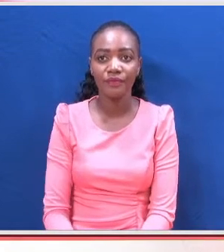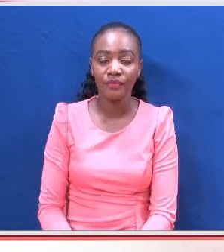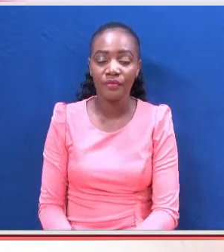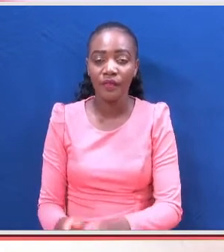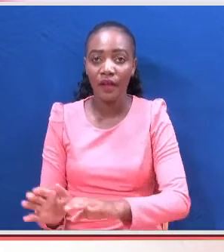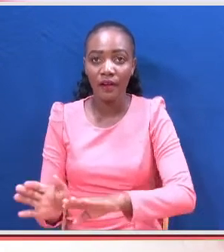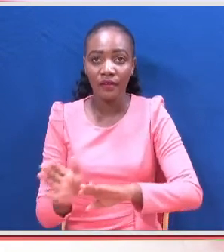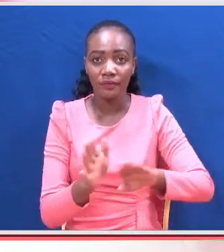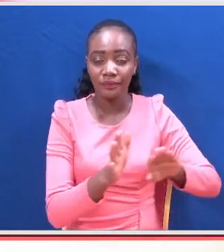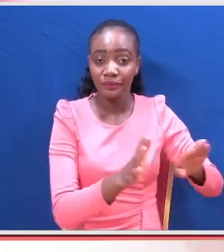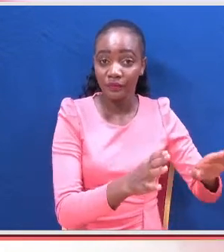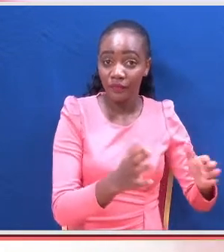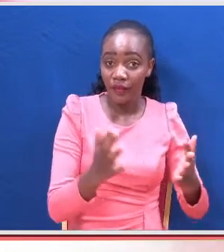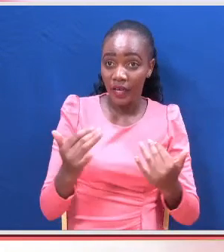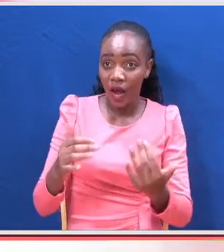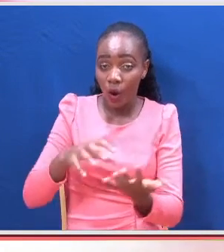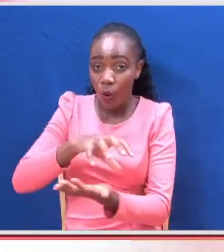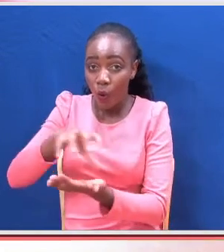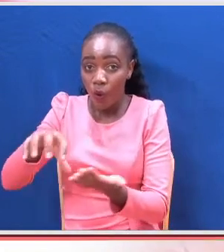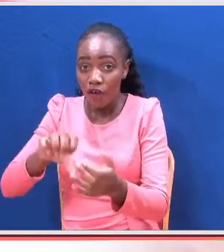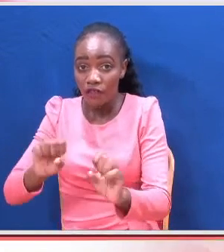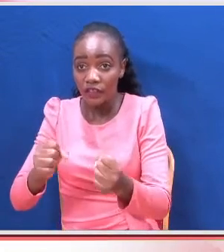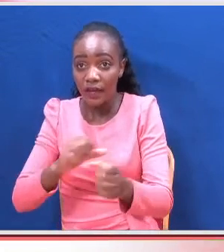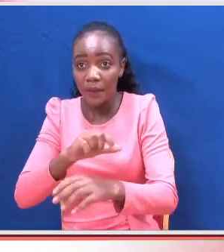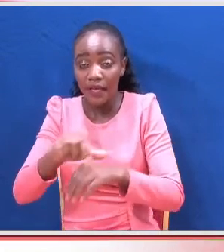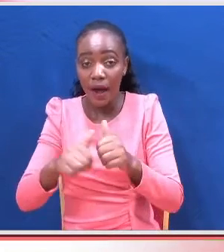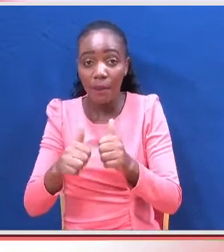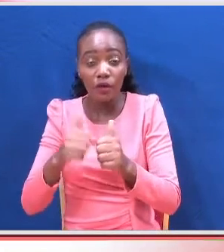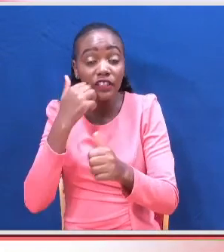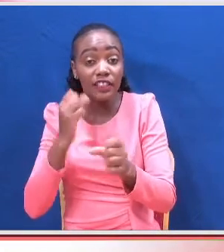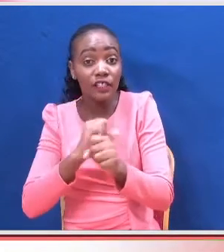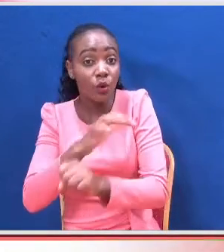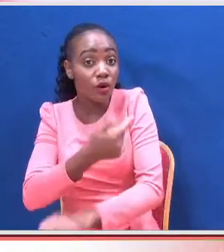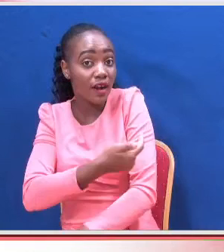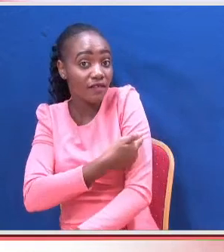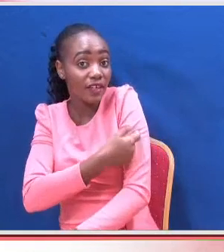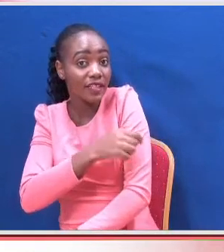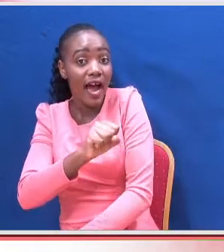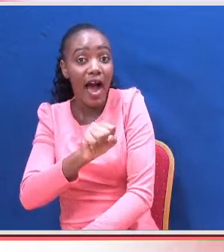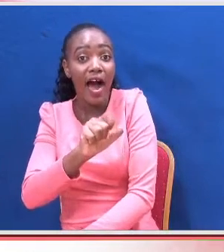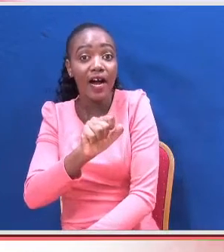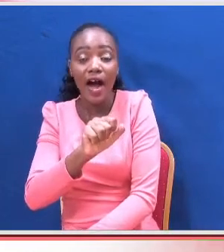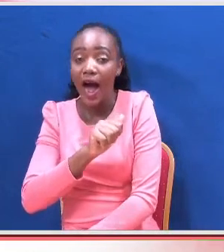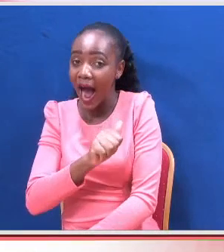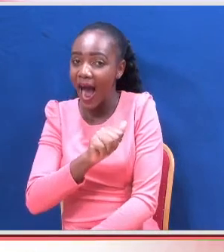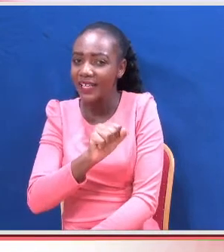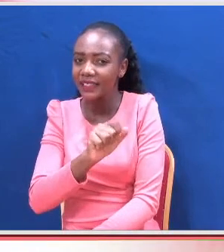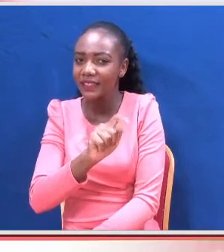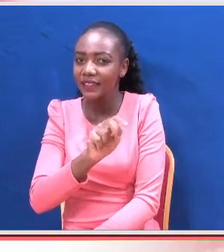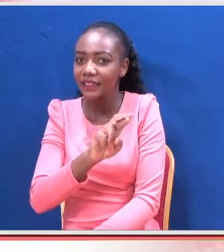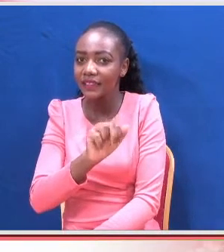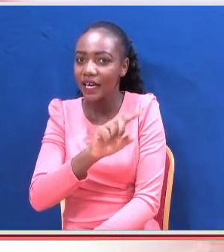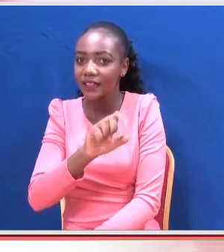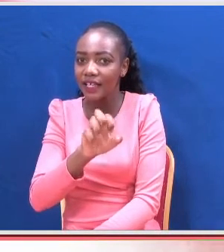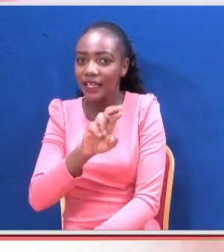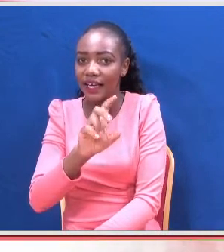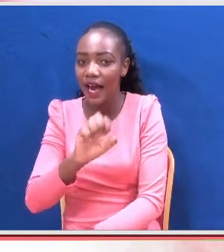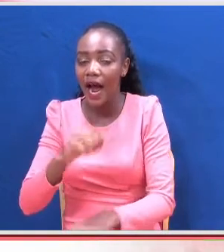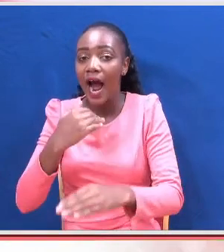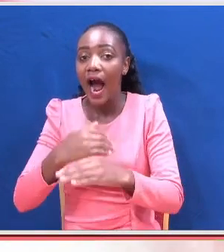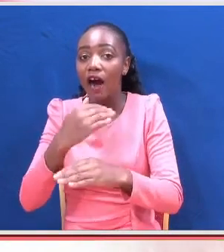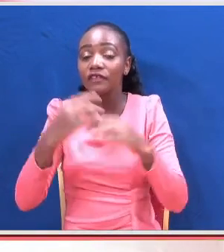Kwingine kulikuwa utata umezuka kuhusu athari za chanjo ya corona aina ya AstraZeneca baada ya